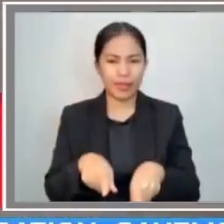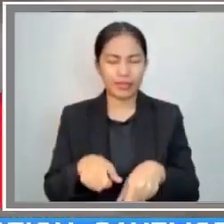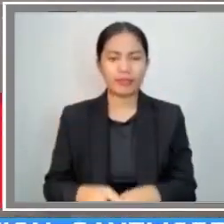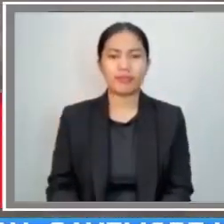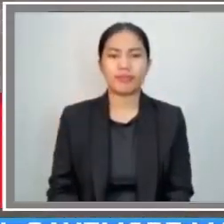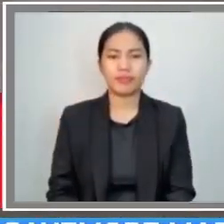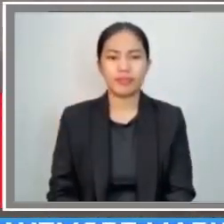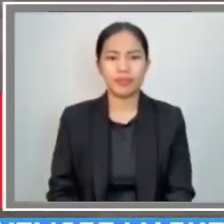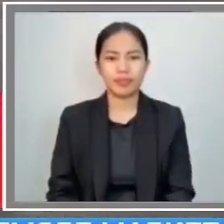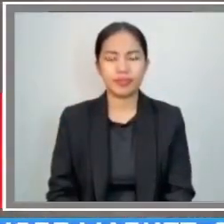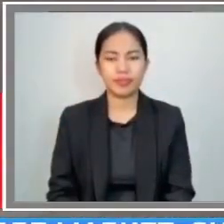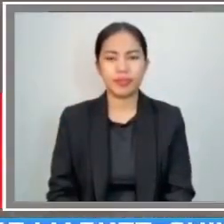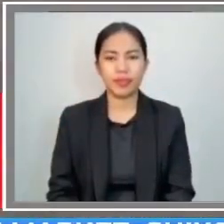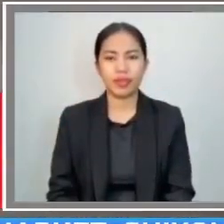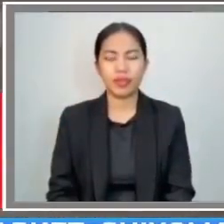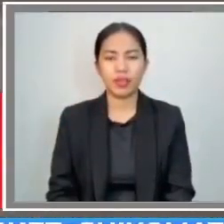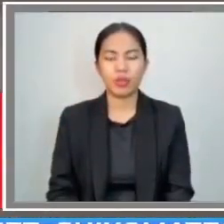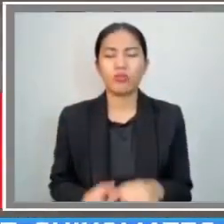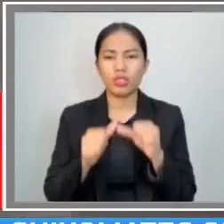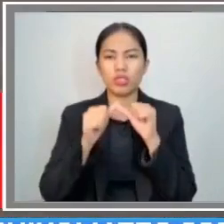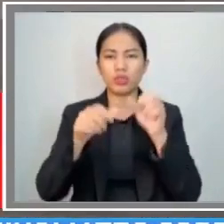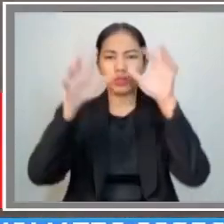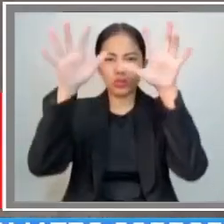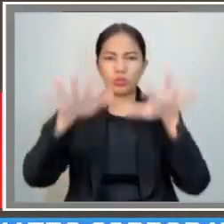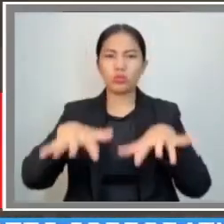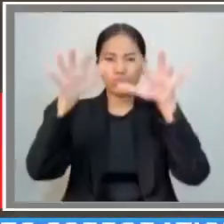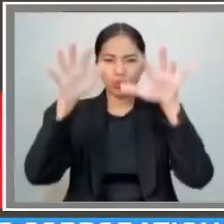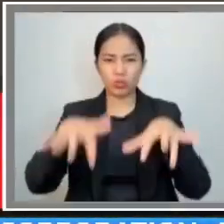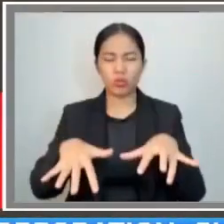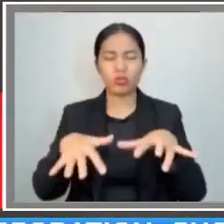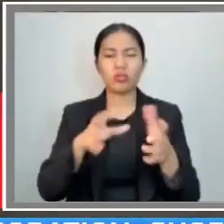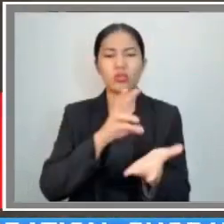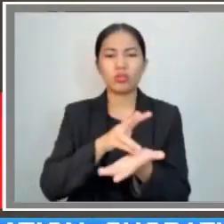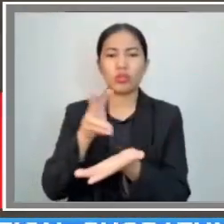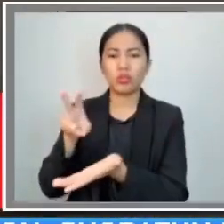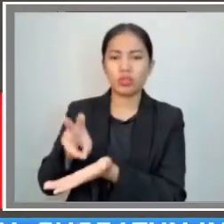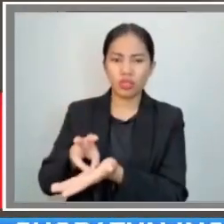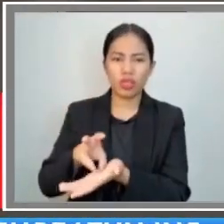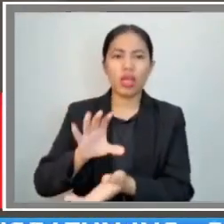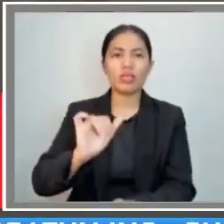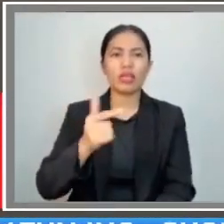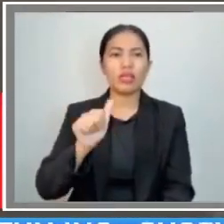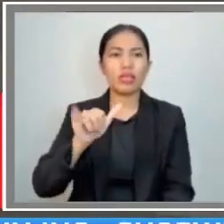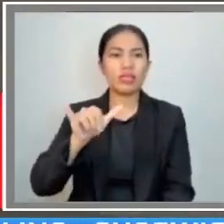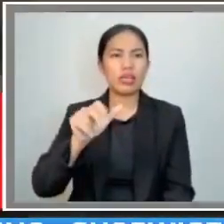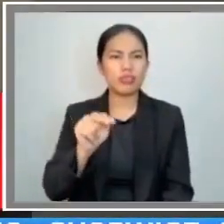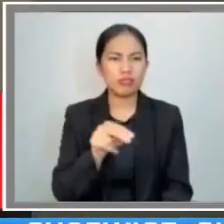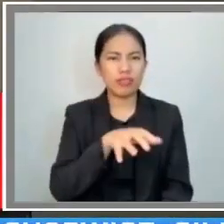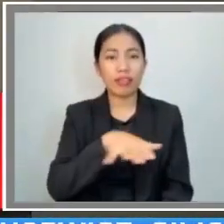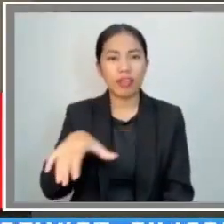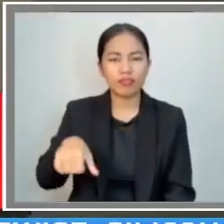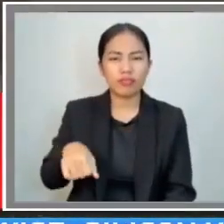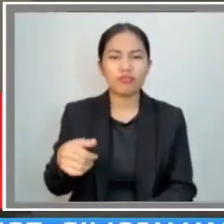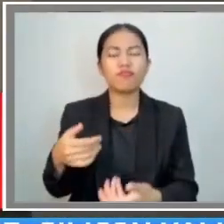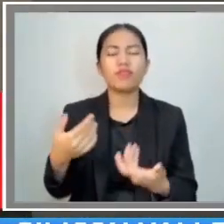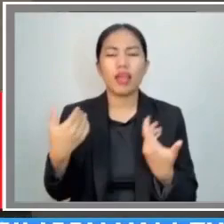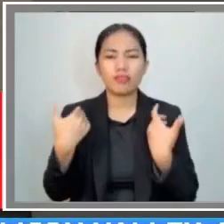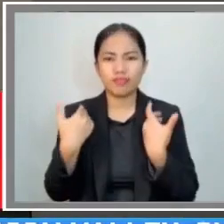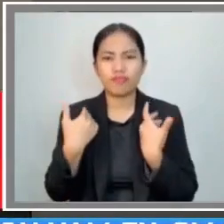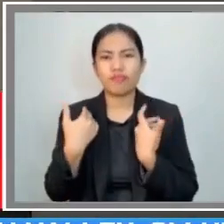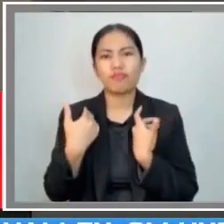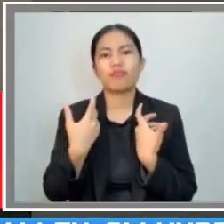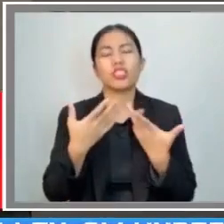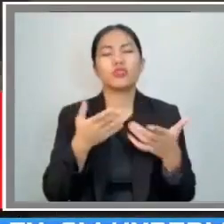Dahil sa patuloy na pag-uulan, binaha ang iba't ibang bayan sa Cagayan. Sa Bag-aw, lubog sa tubig ang ilang kalsada. Kaya ang mga